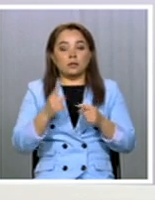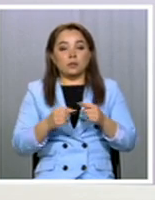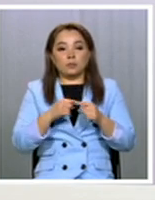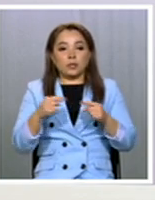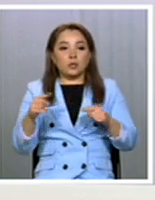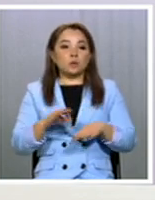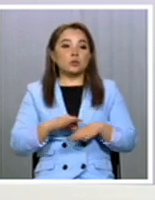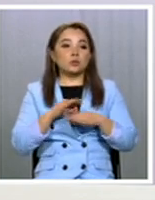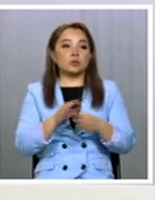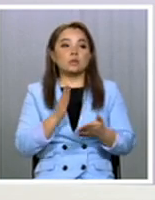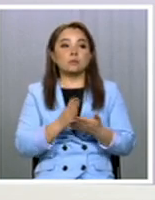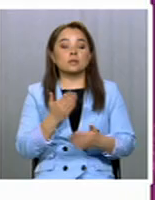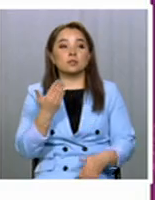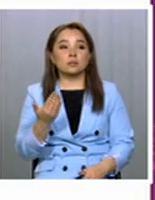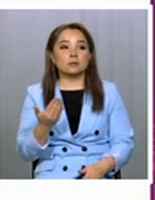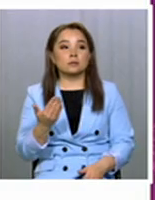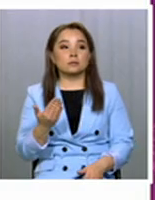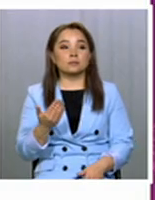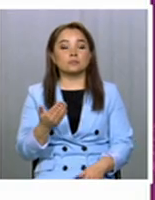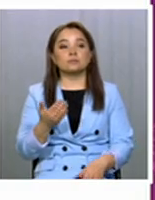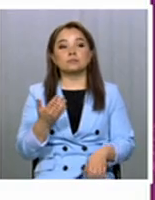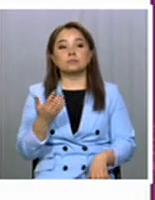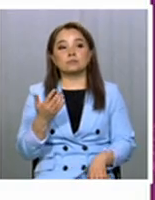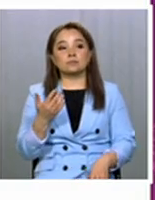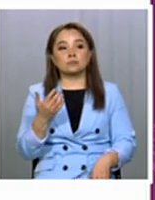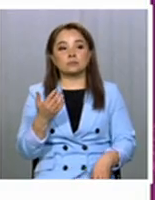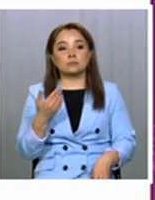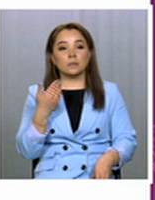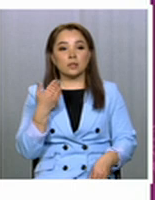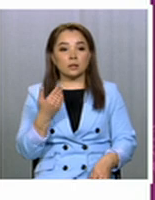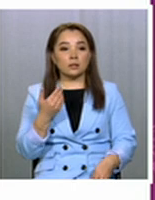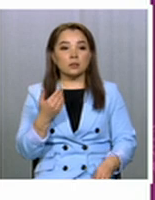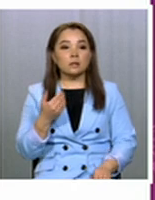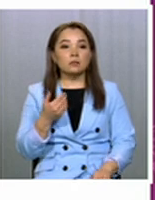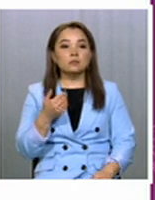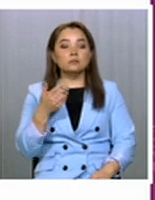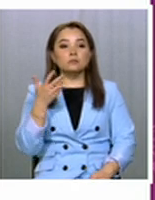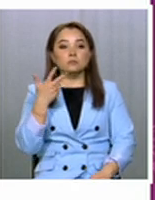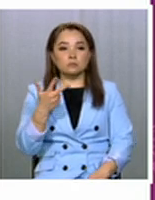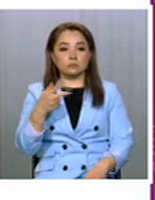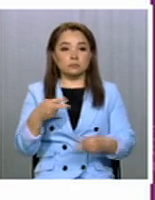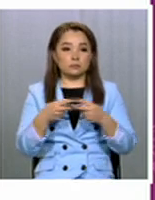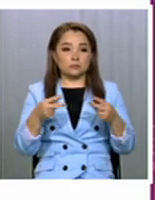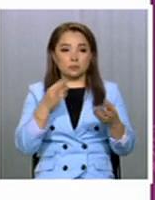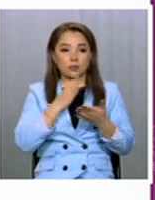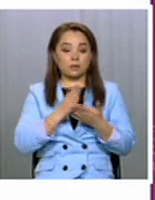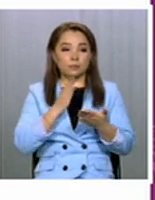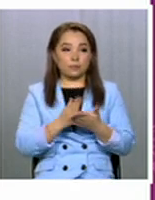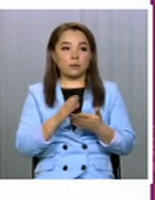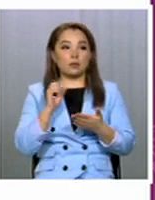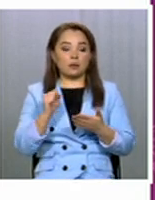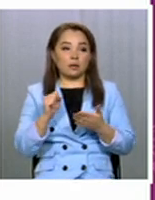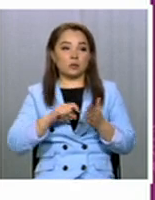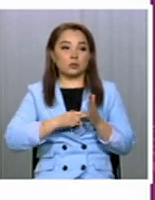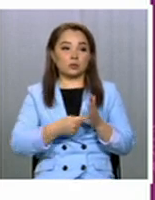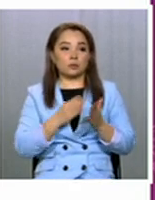Онда қиылысу нүктесінің координаты 3-ке тең болып тұр. Демек А нүктесінің ординаты